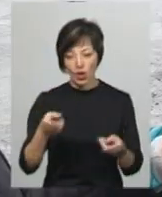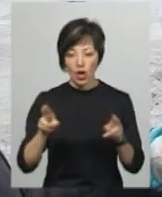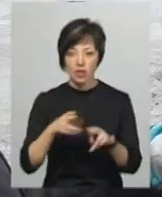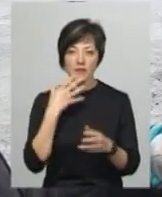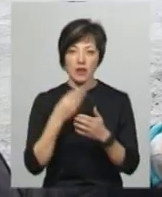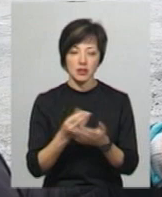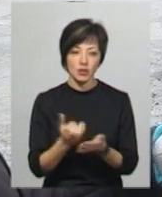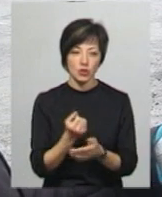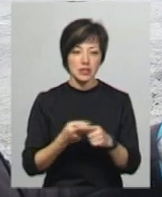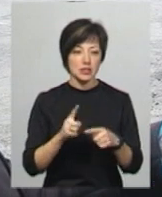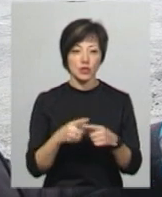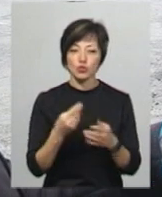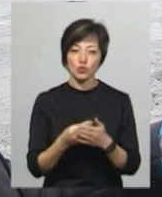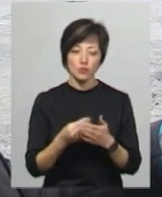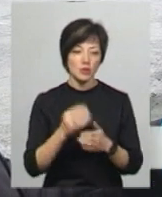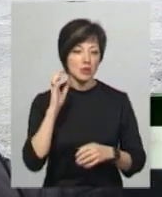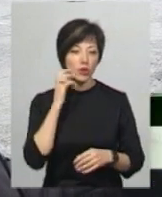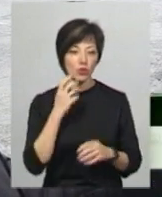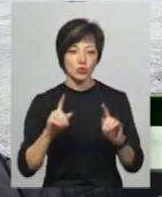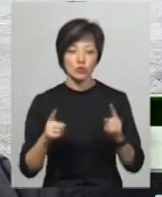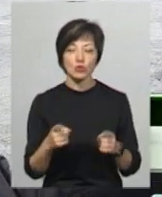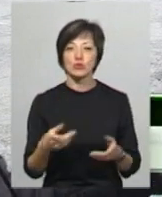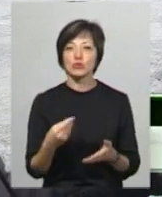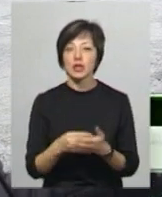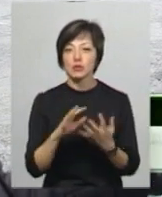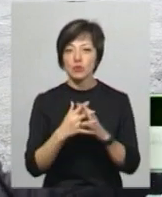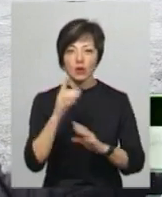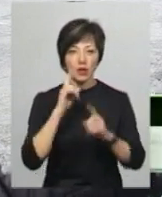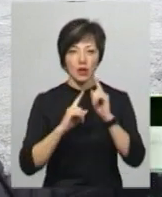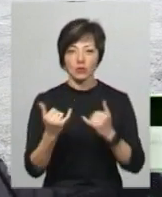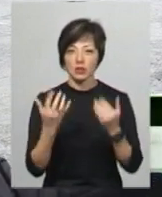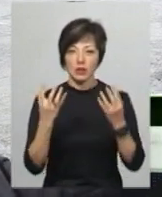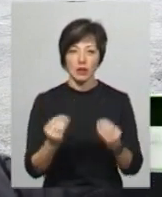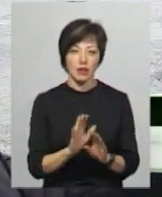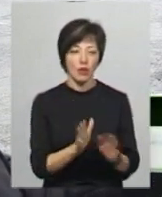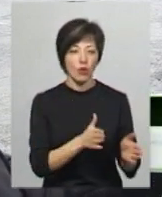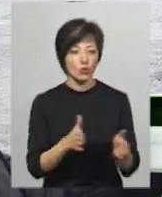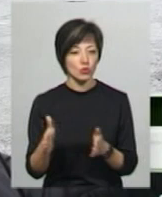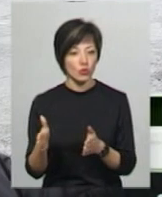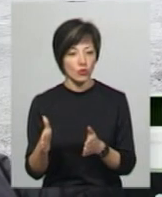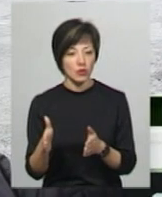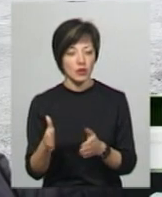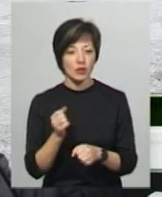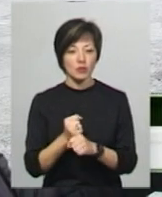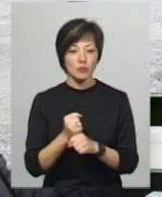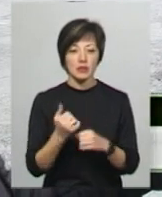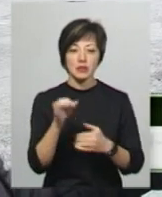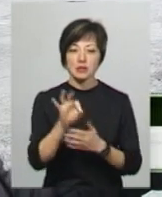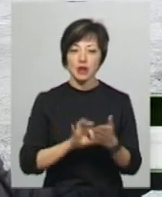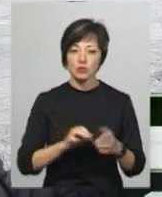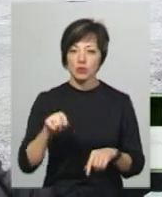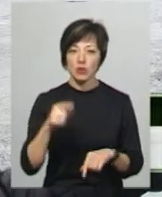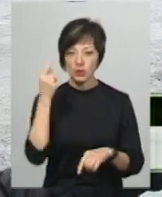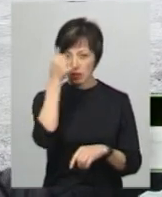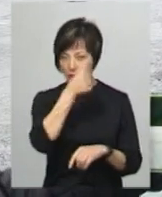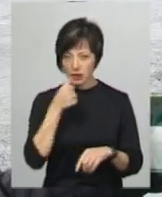Це суми такі дуже серйозні суми, які бюджет сільської ради на сьогоднішній день ми не готові зробити зразу за один рік, тому в цьому